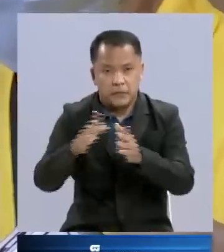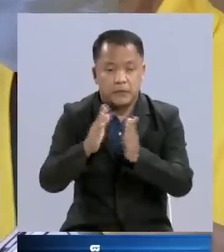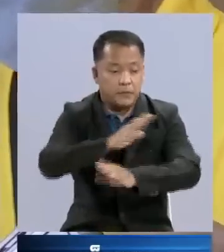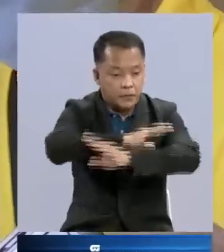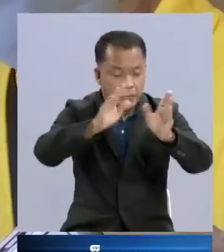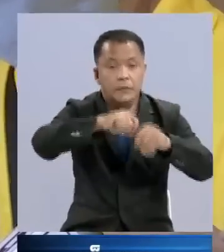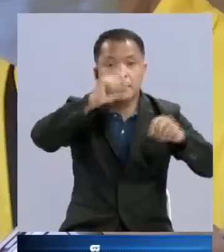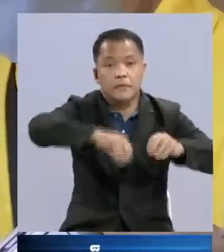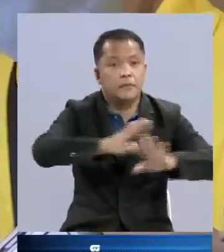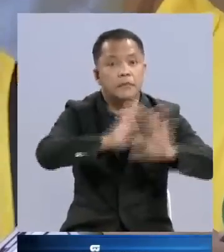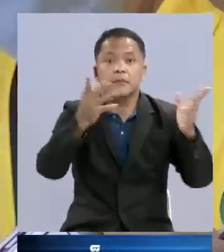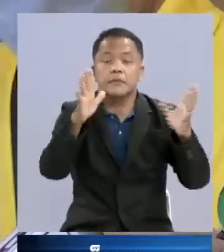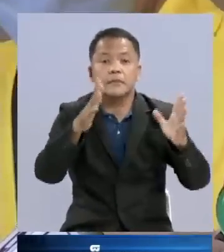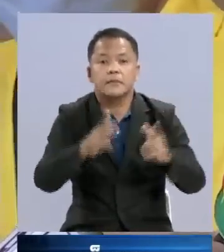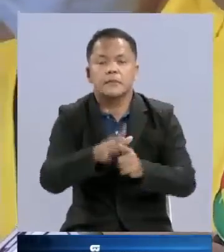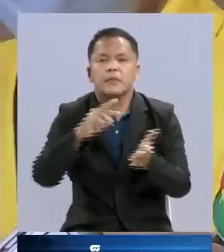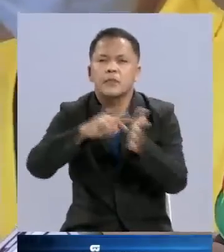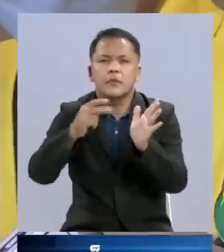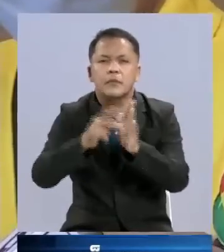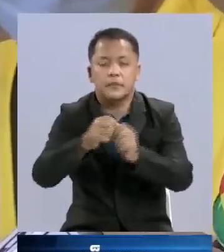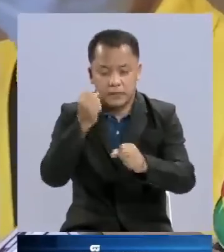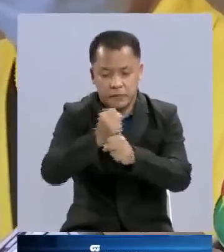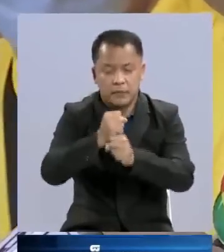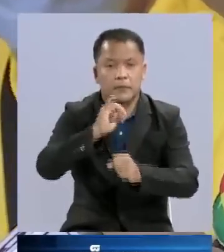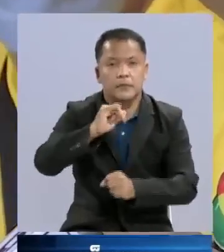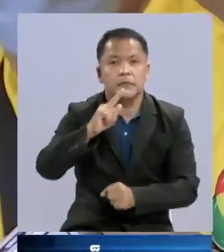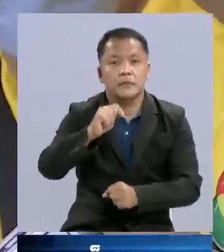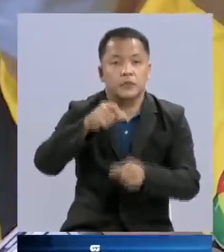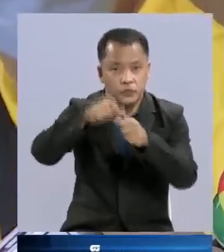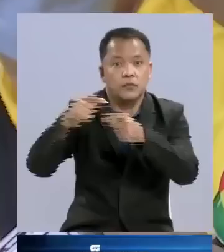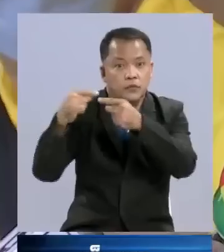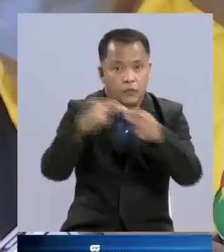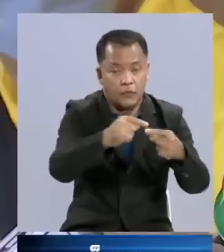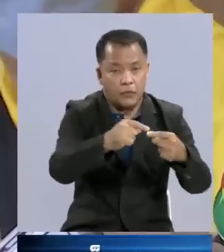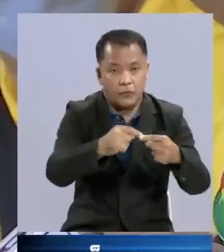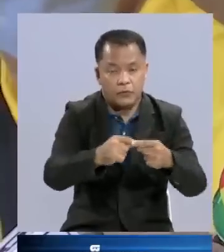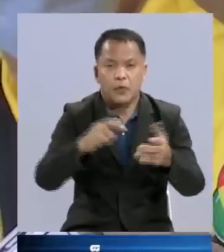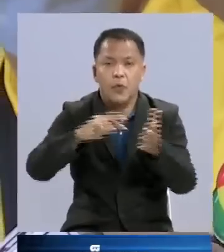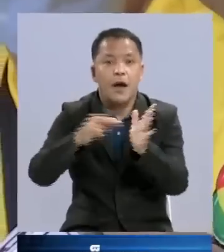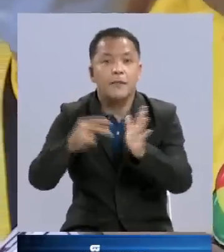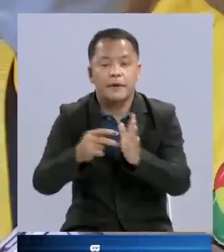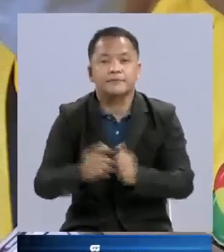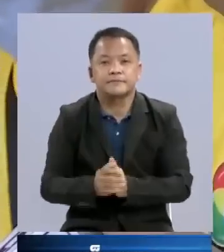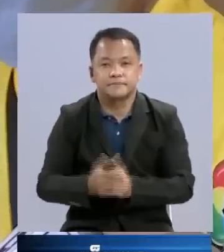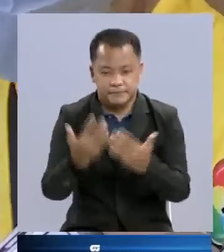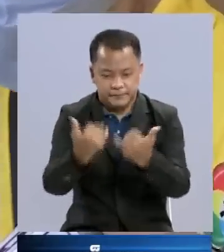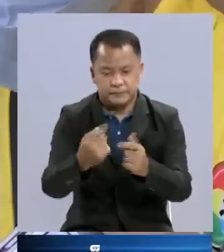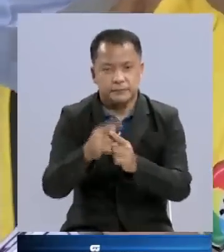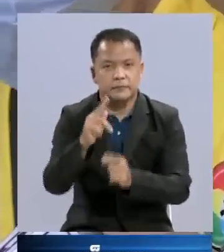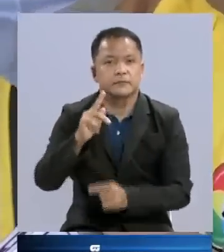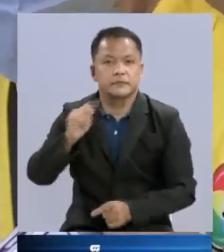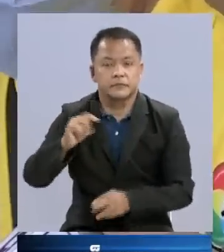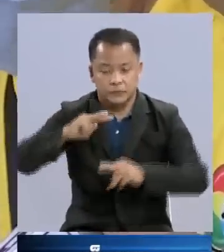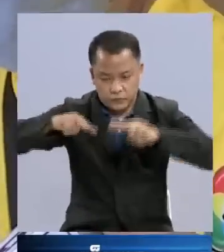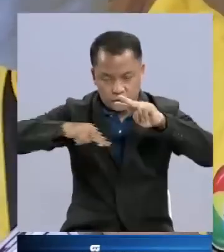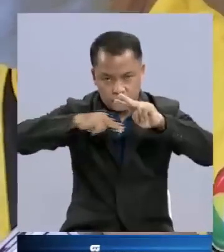เลิกสัญญามันก็จะไม่มีผลนั่นหมายถึงว่าการทำงานของ ITV ก็ยังคงมีต่อไป ไปตีความแบบนั้นคราวนี้จะให้กกต.ตร